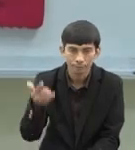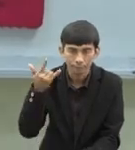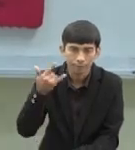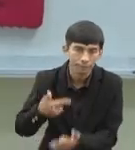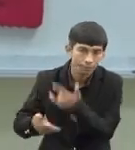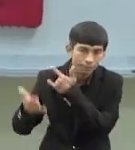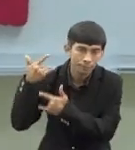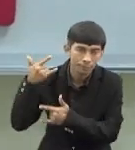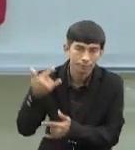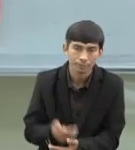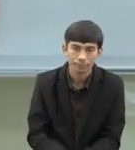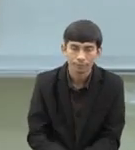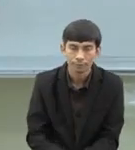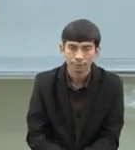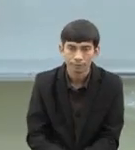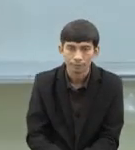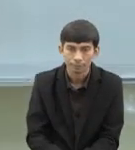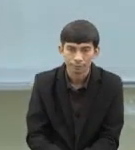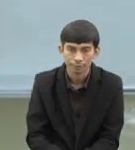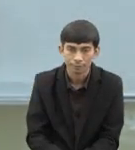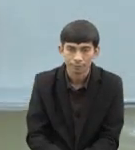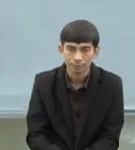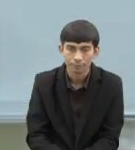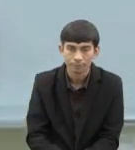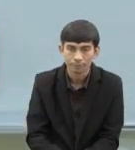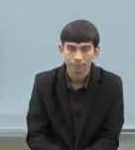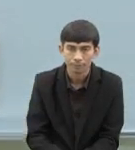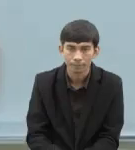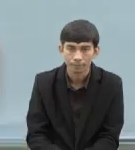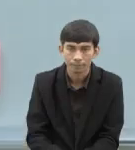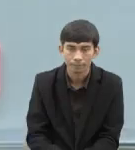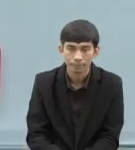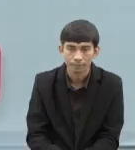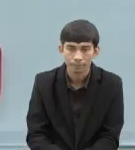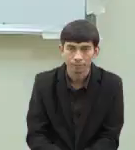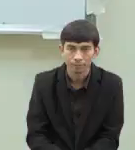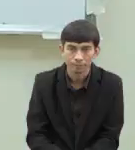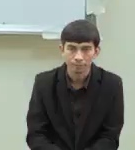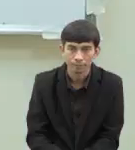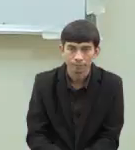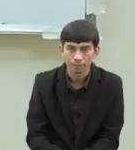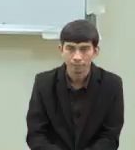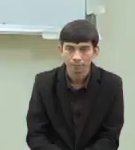Chua nâng ấy con. Chua nâng chua nâng chật đà này đá. Chà. Chua nâng cứu củ.